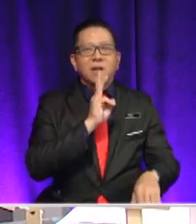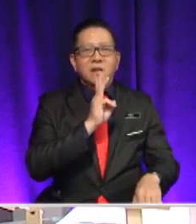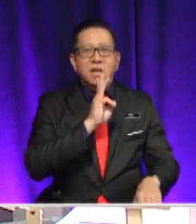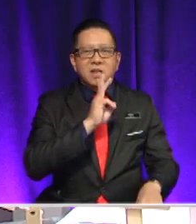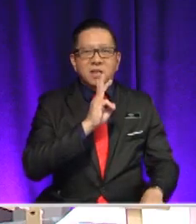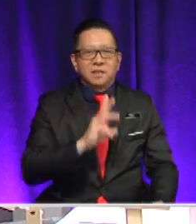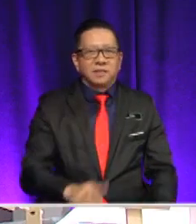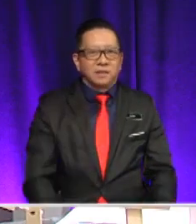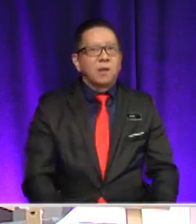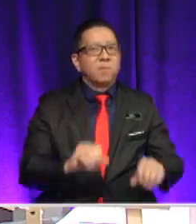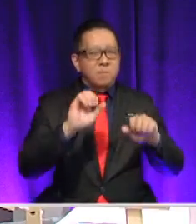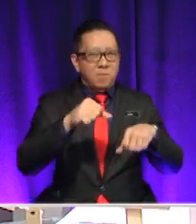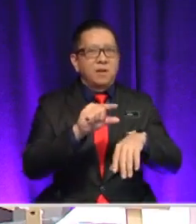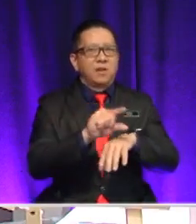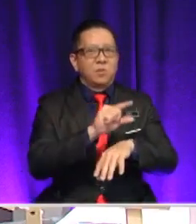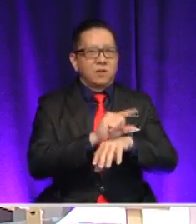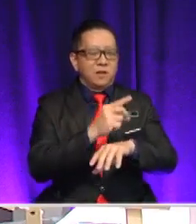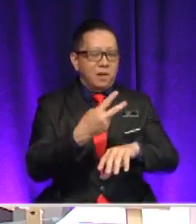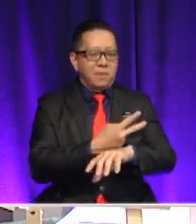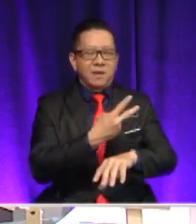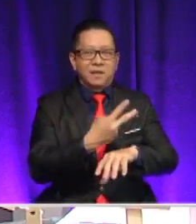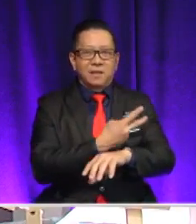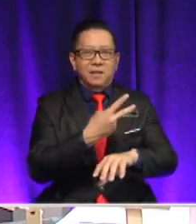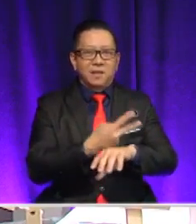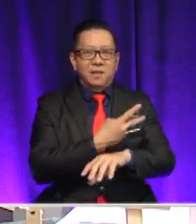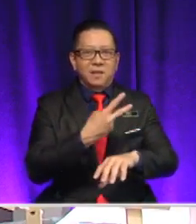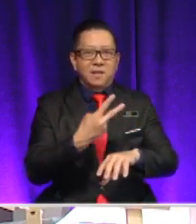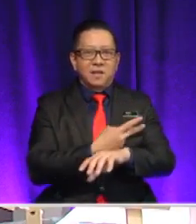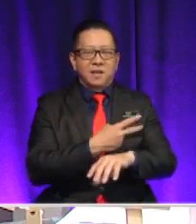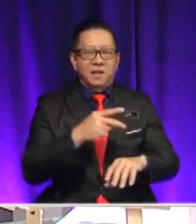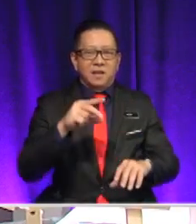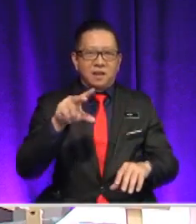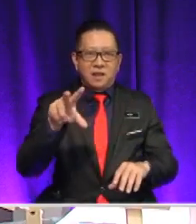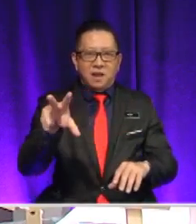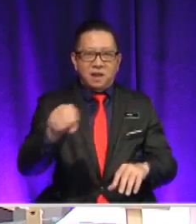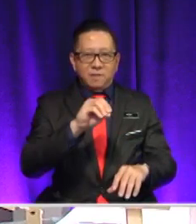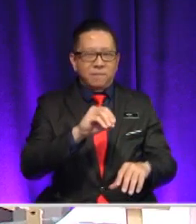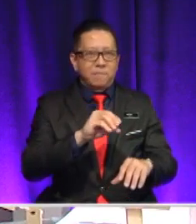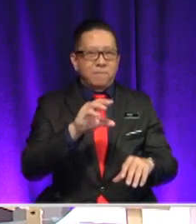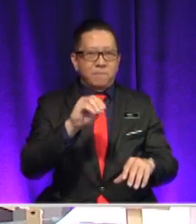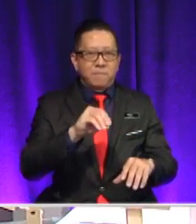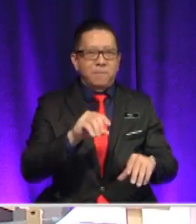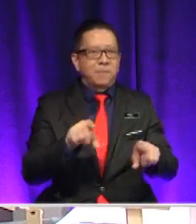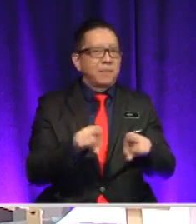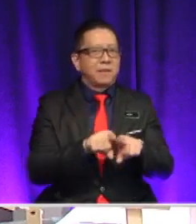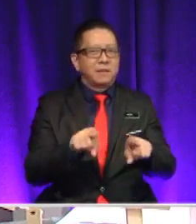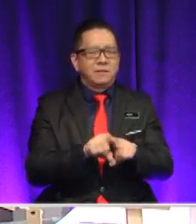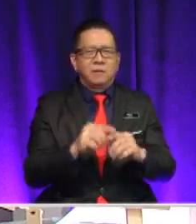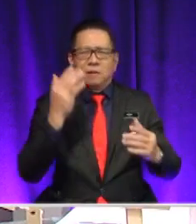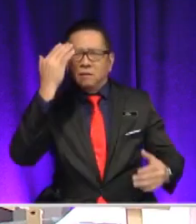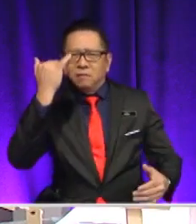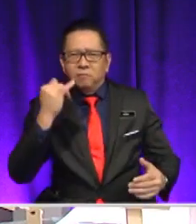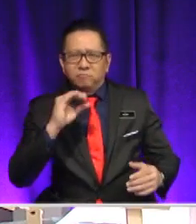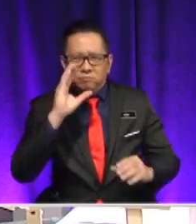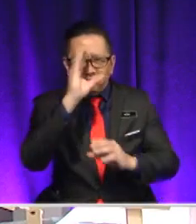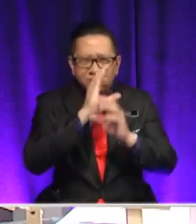menyerap air jadi kita boleh guna untuk menyerap air kemudian kita sapu Oke Kenapa kita lakukan penegakan alat